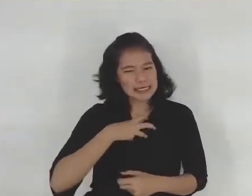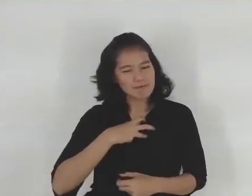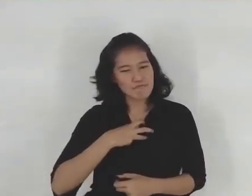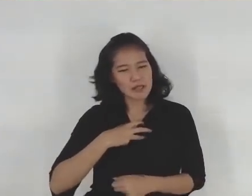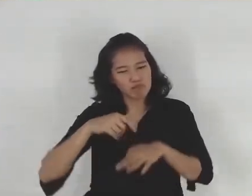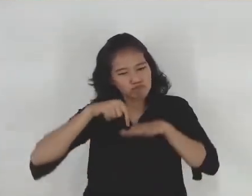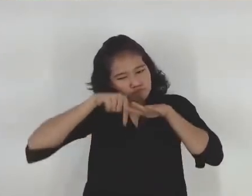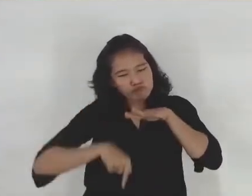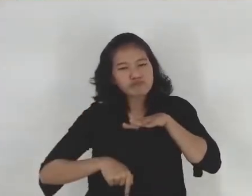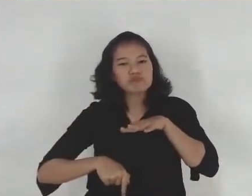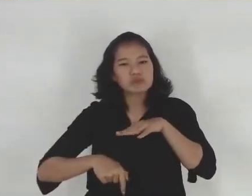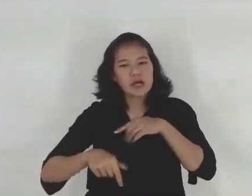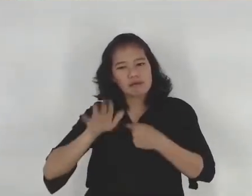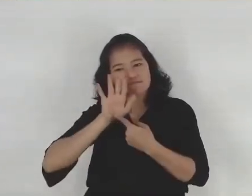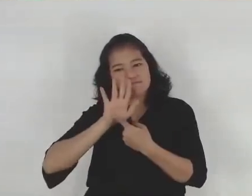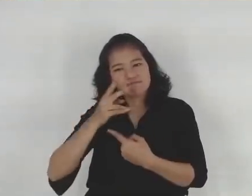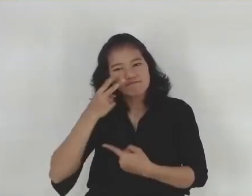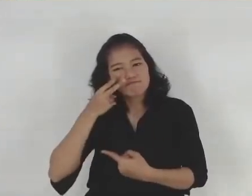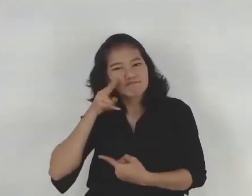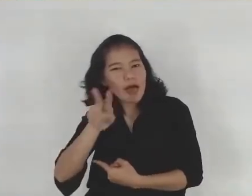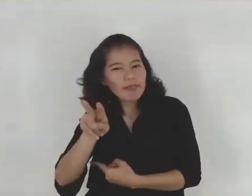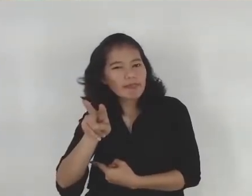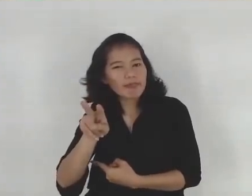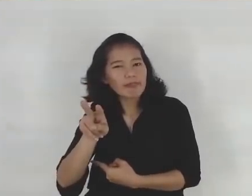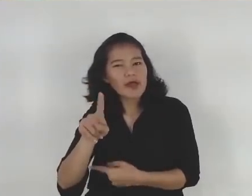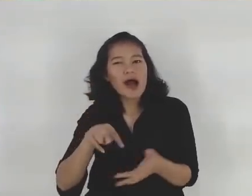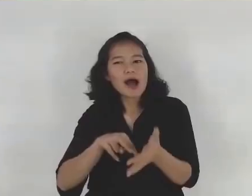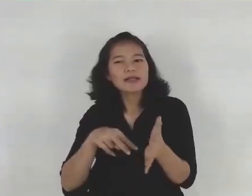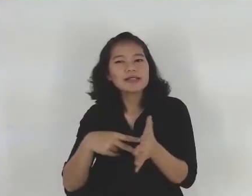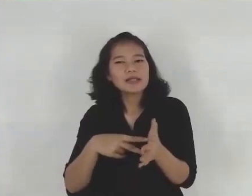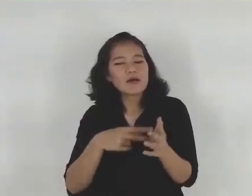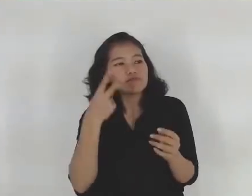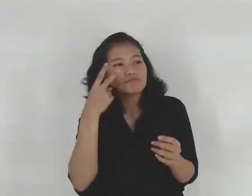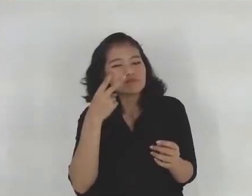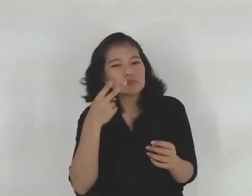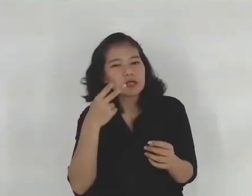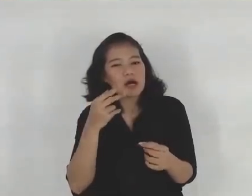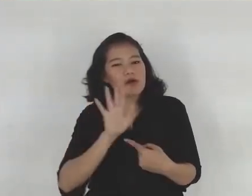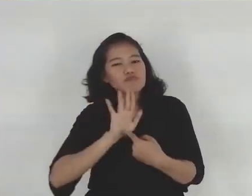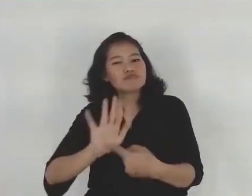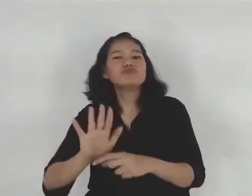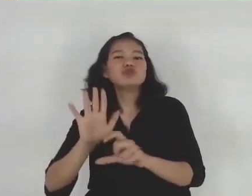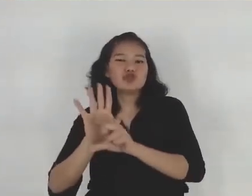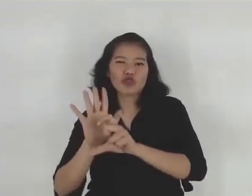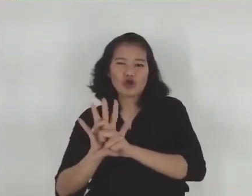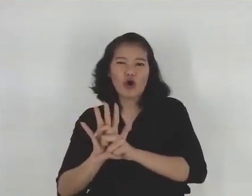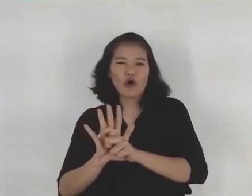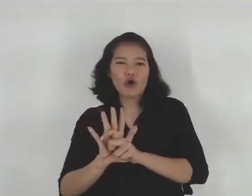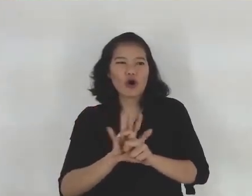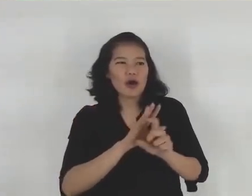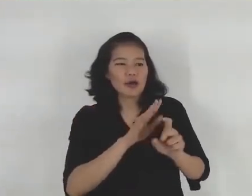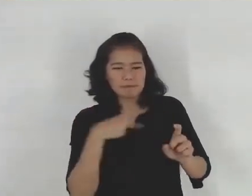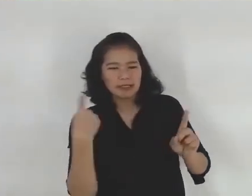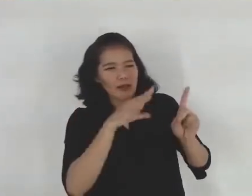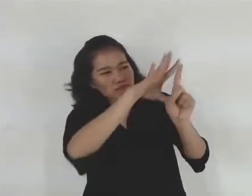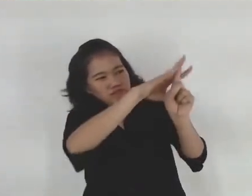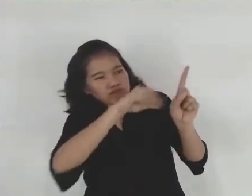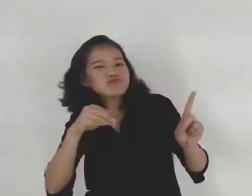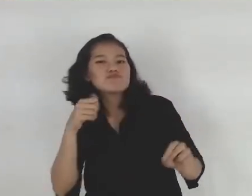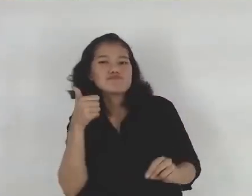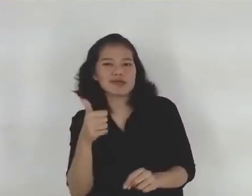mereka menjadikan kita contoh menjadikan kita teladan untuk bisa